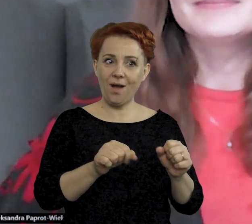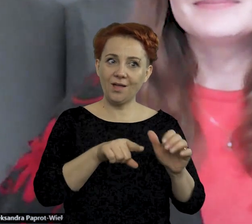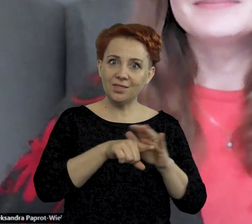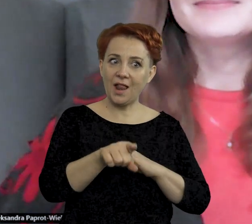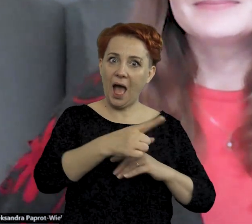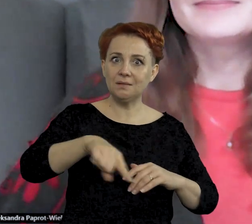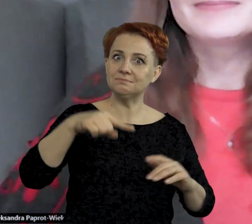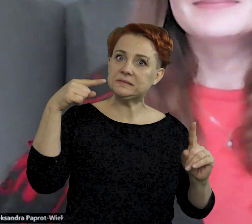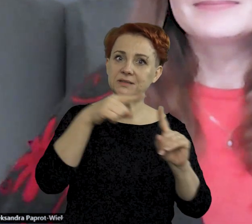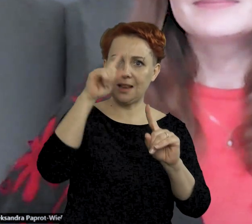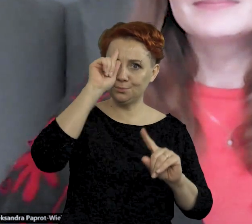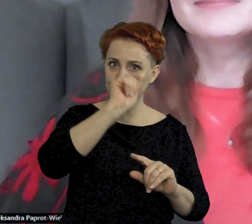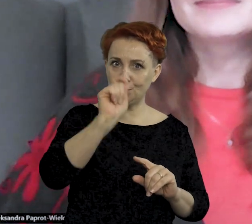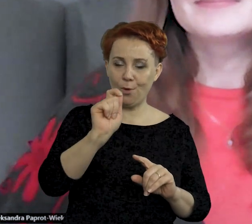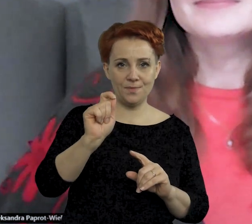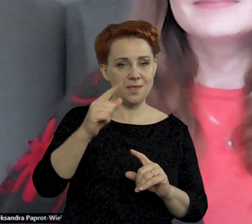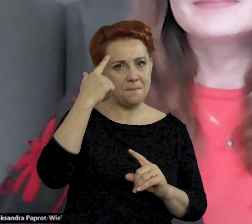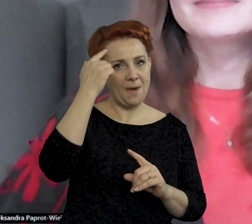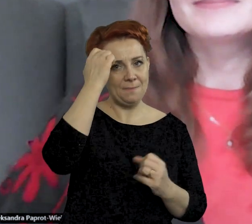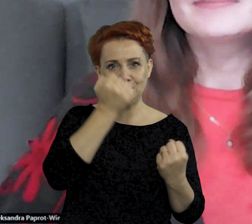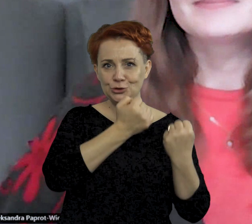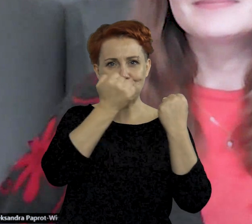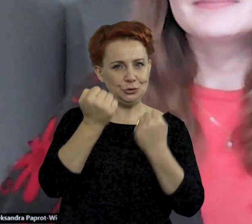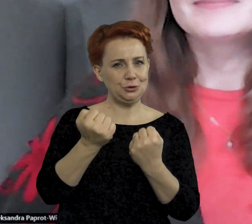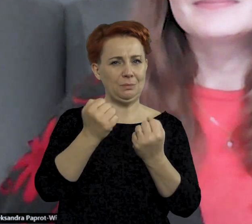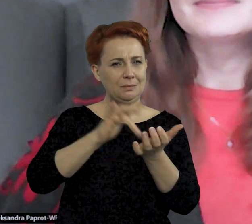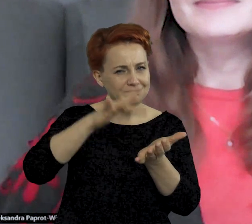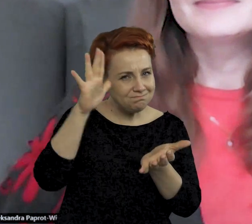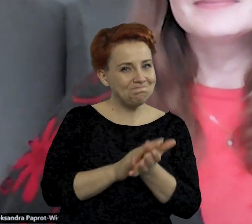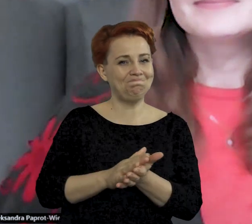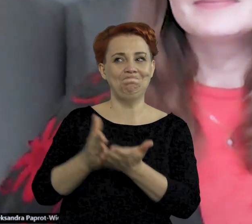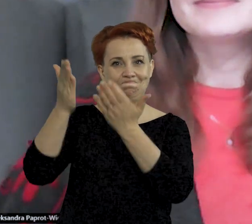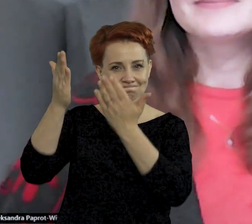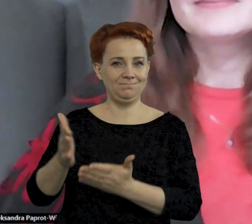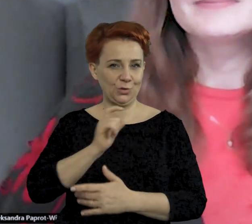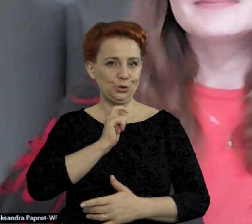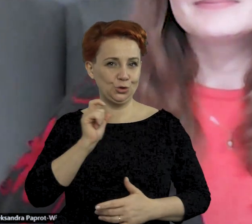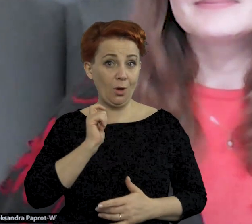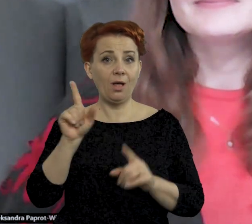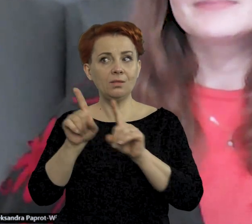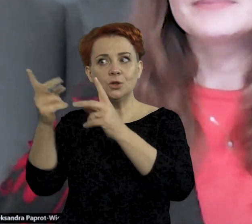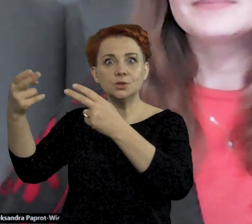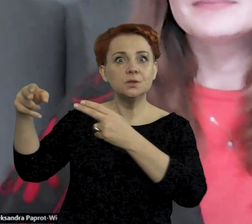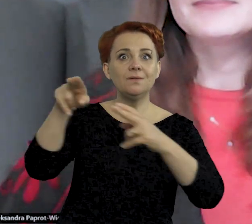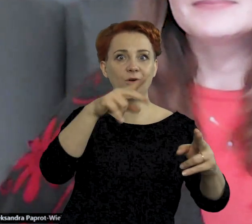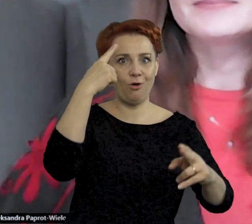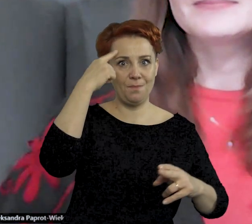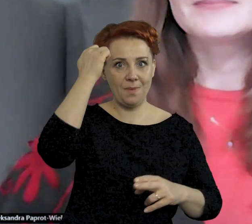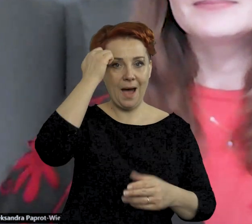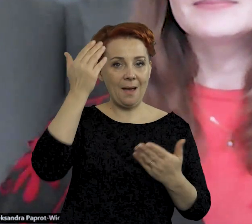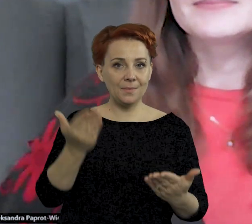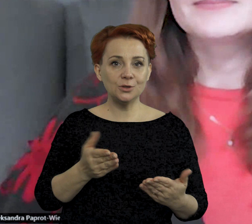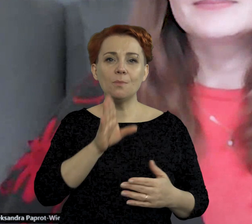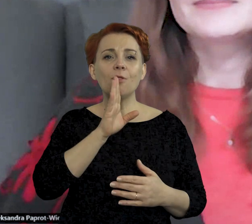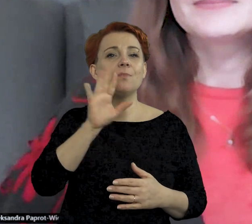właśnie przypomnienia, tak? Przypomnienia, upamiętnienia, zapamiętania, ale też jakby takiego no przywrócenia, tak? Jakby w terenie, podobnie jak Ty,